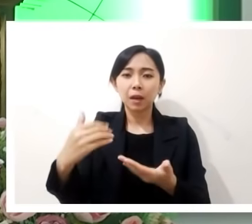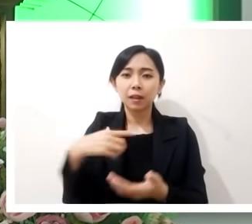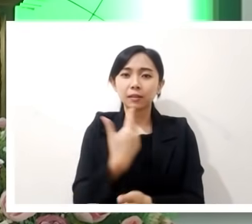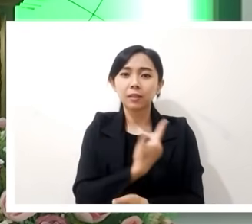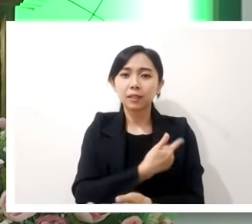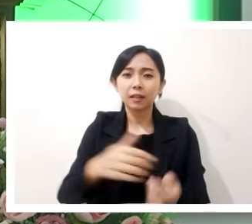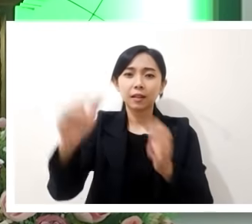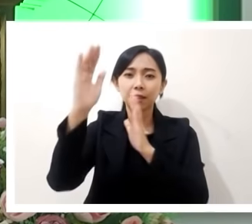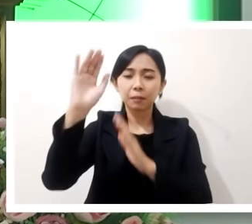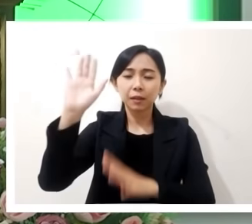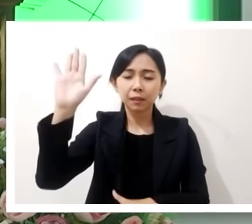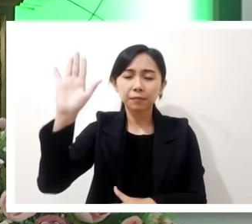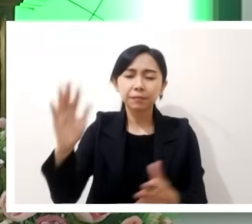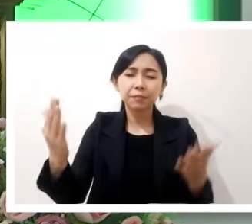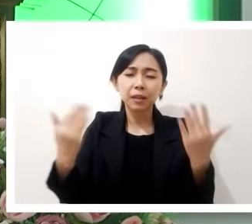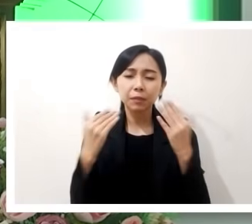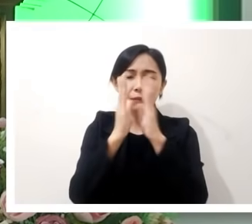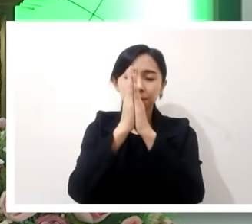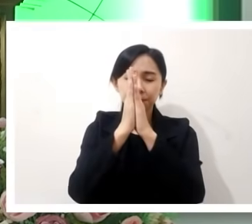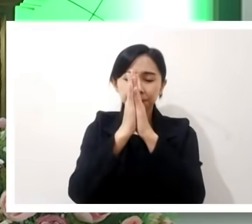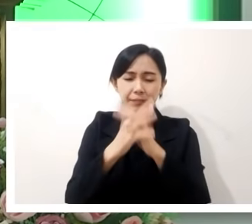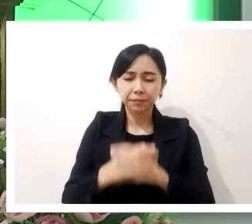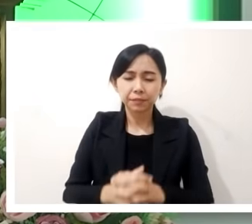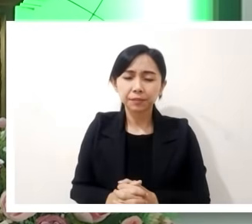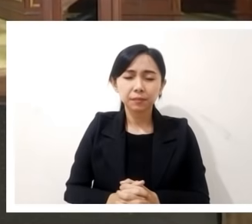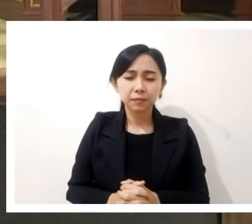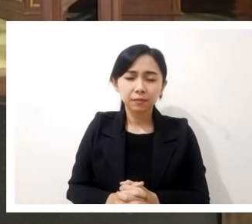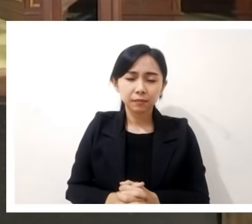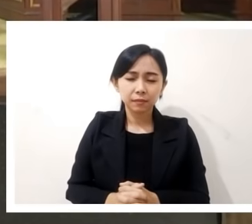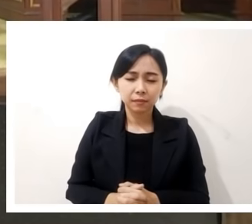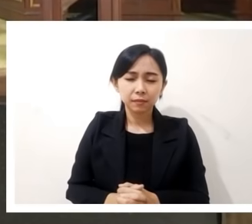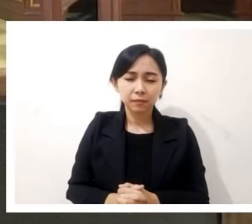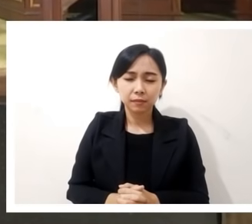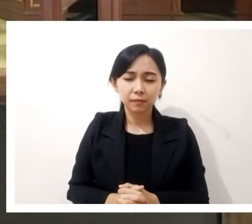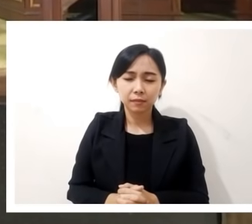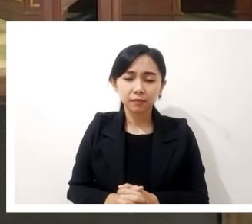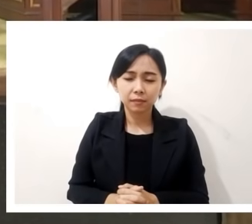hadapannya. Mari kita berdoa secara pribadi.